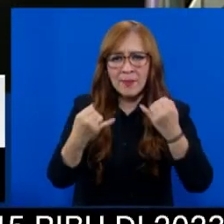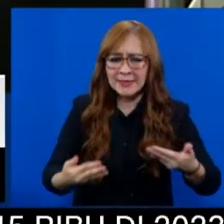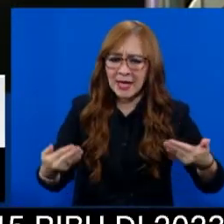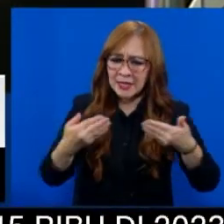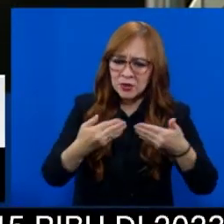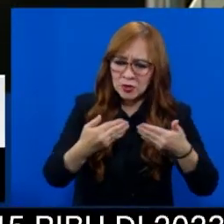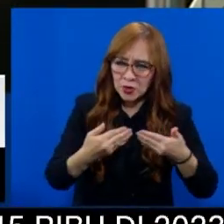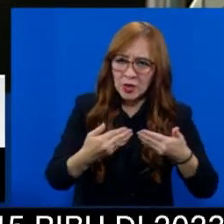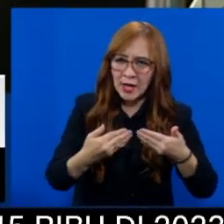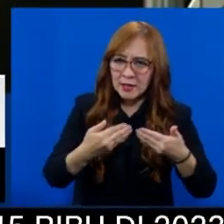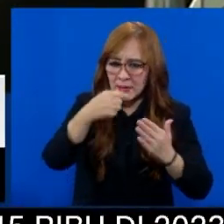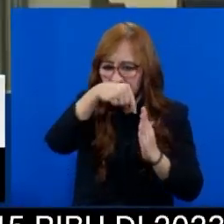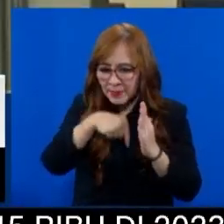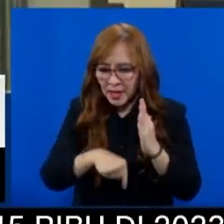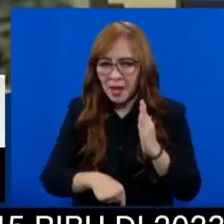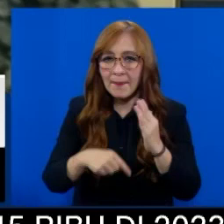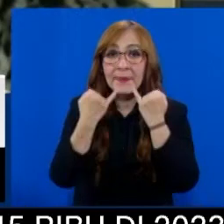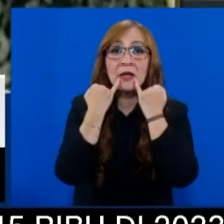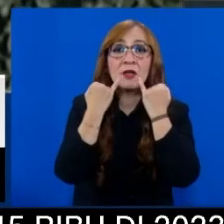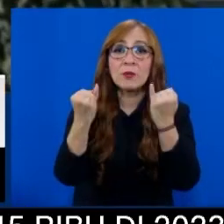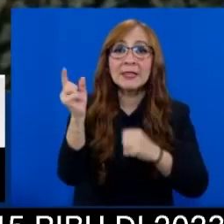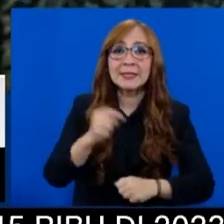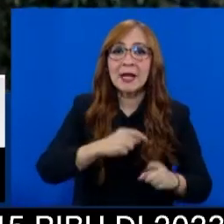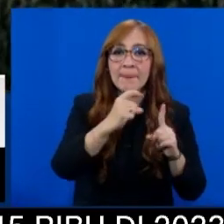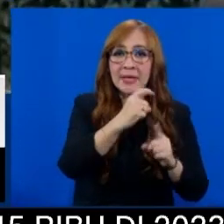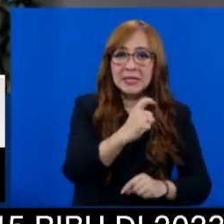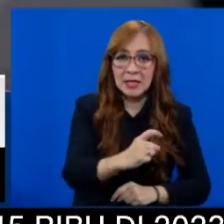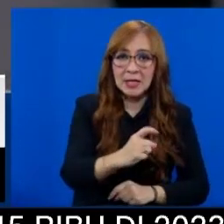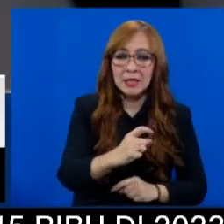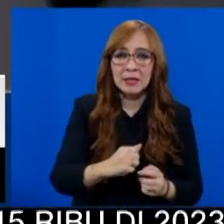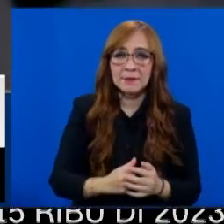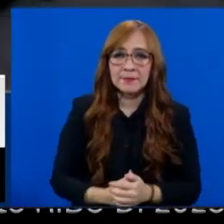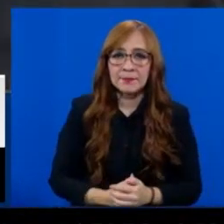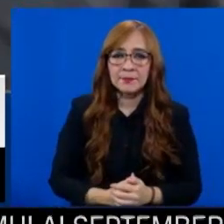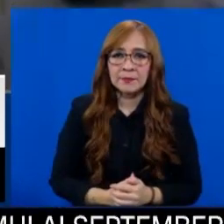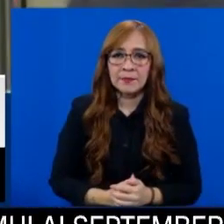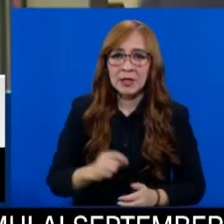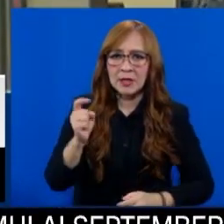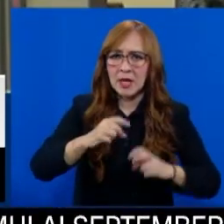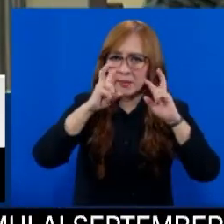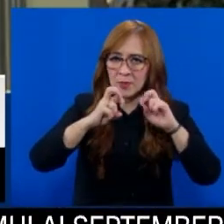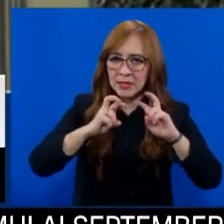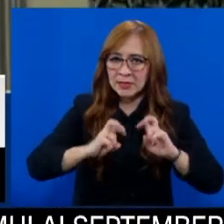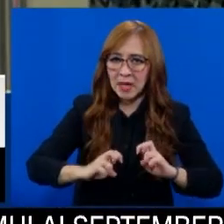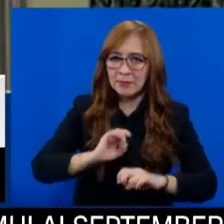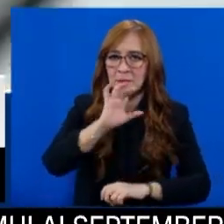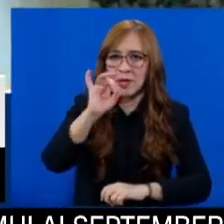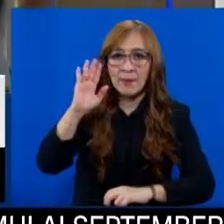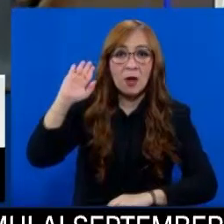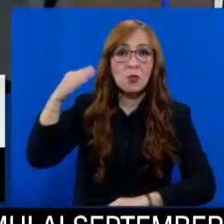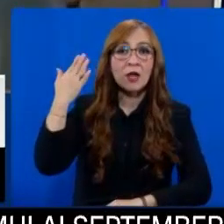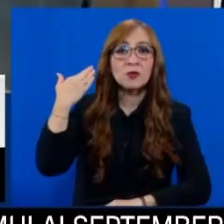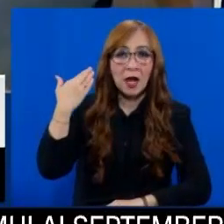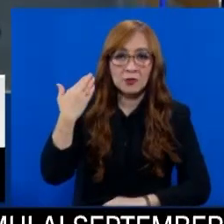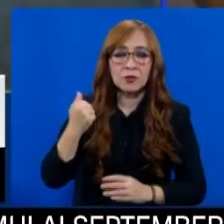digali lebih dalam informasi keterangan dari Putri Chandrawati sendiri dari pemeriksaannya beberapa waktu lalu dengan beberapa orang